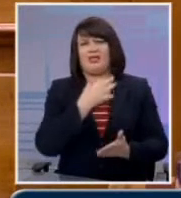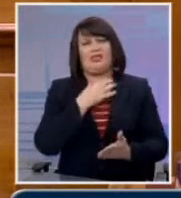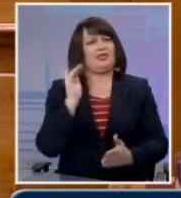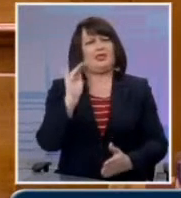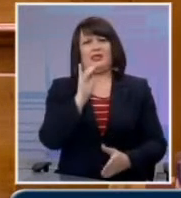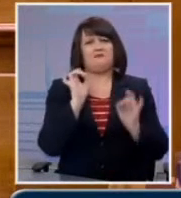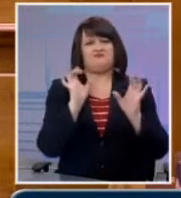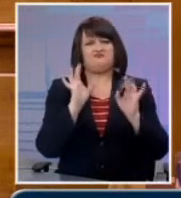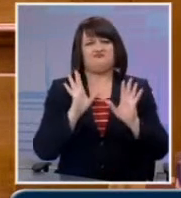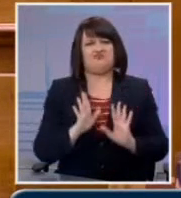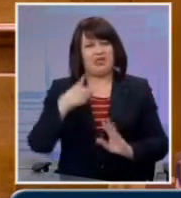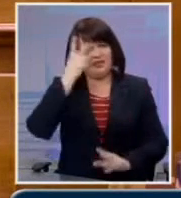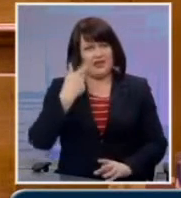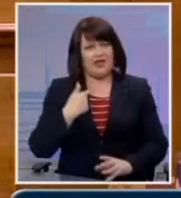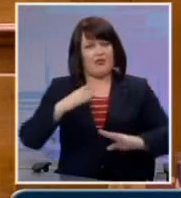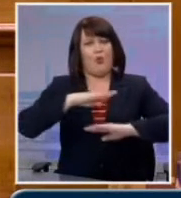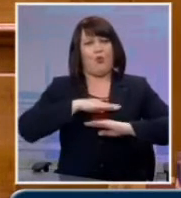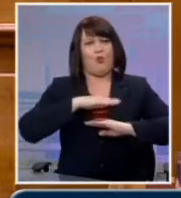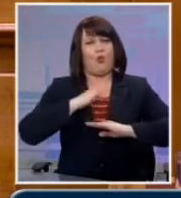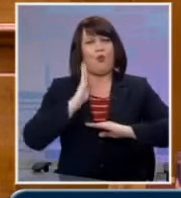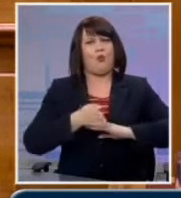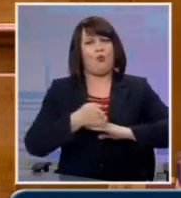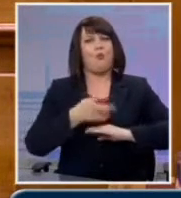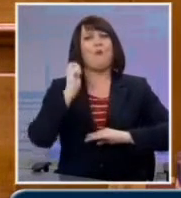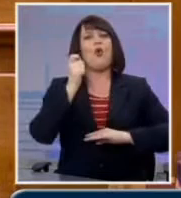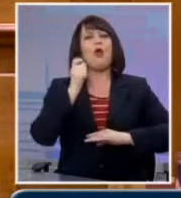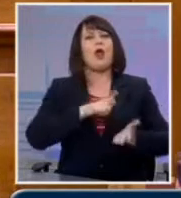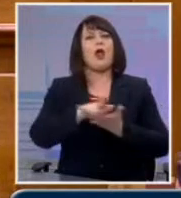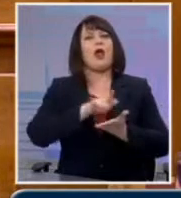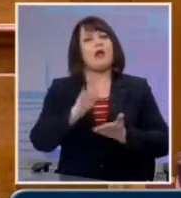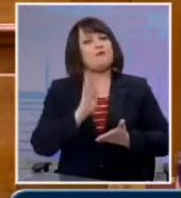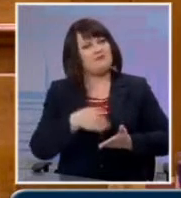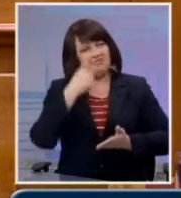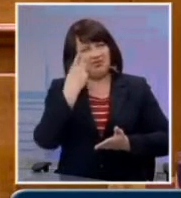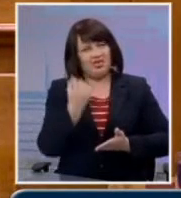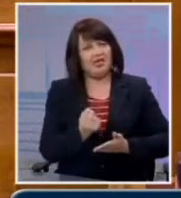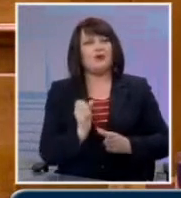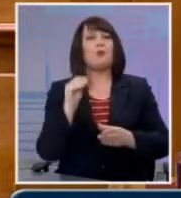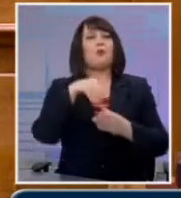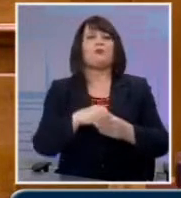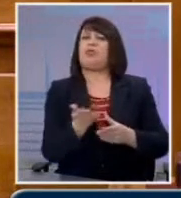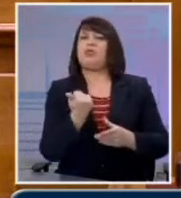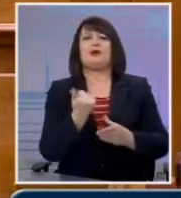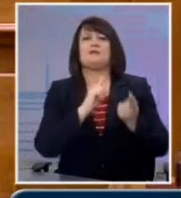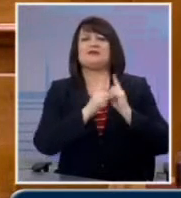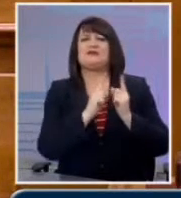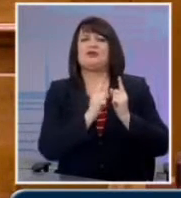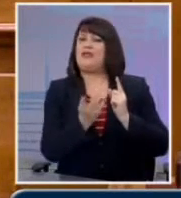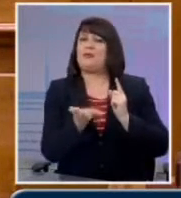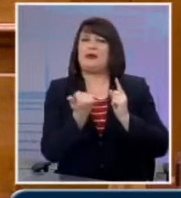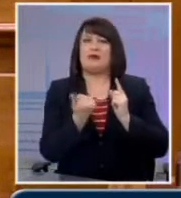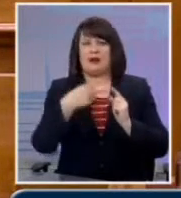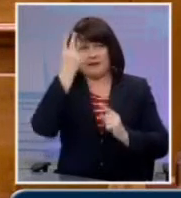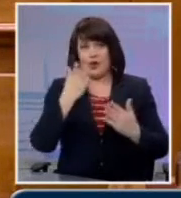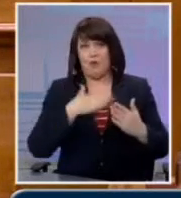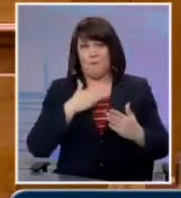θα συμπεριλάβουμε το δικαίωμα των ενόπλων δυνάμεων να κάνουμε χρήση των πολιτικών αεροδρομίων, ούτε περιλαμβάνεται αυτό σε συμφωνίες ή σε